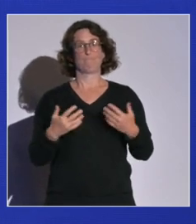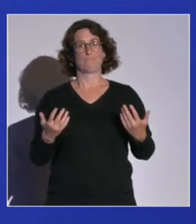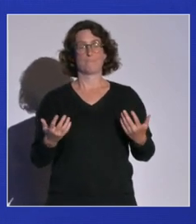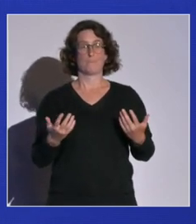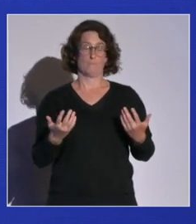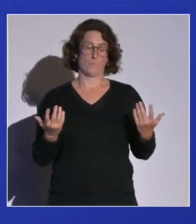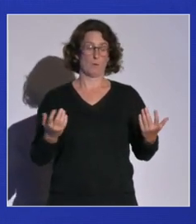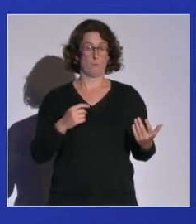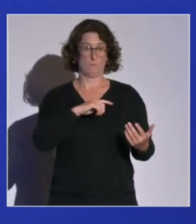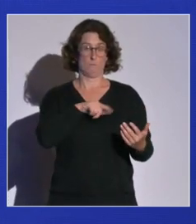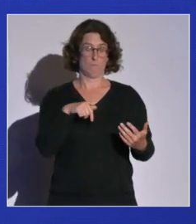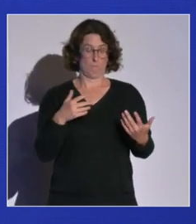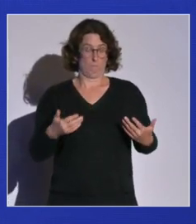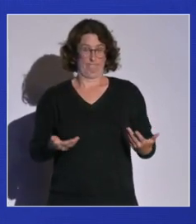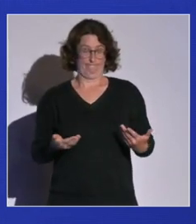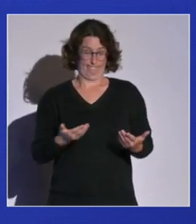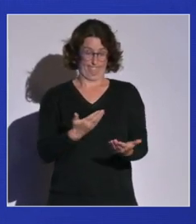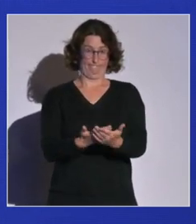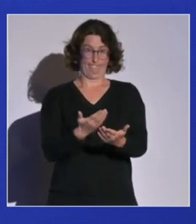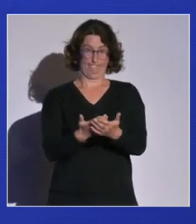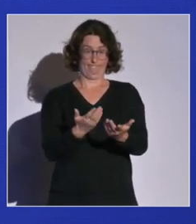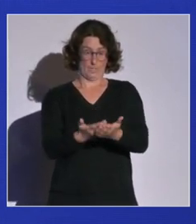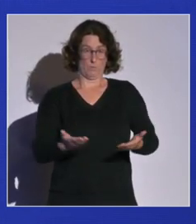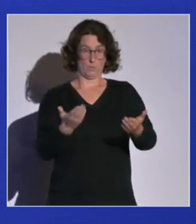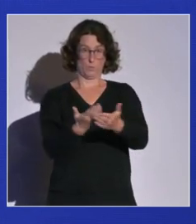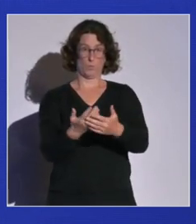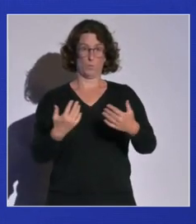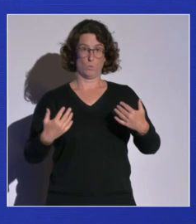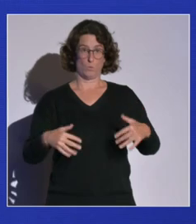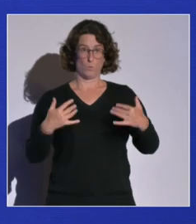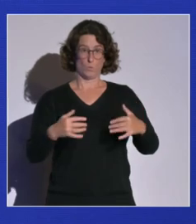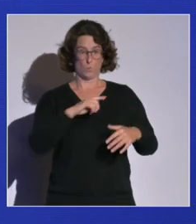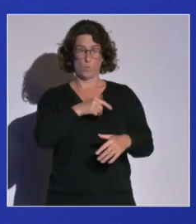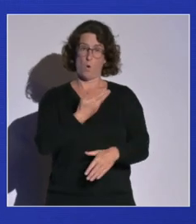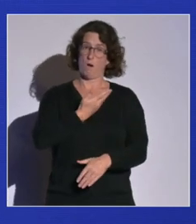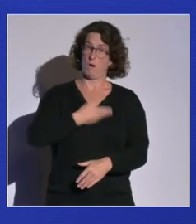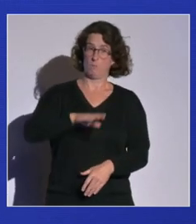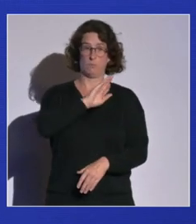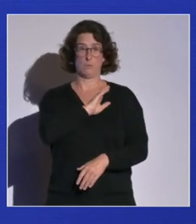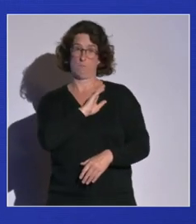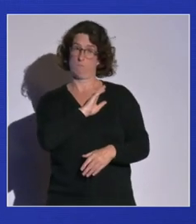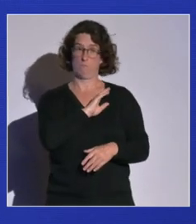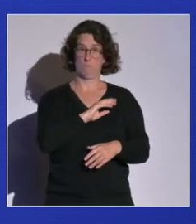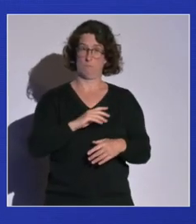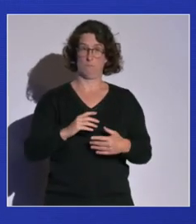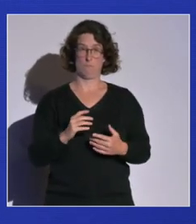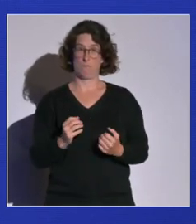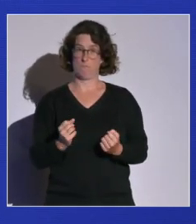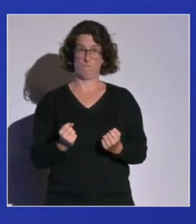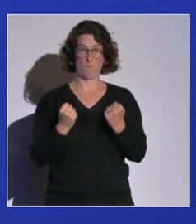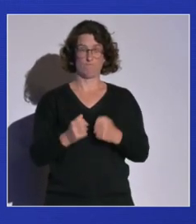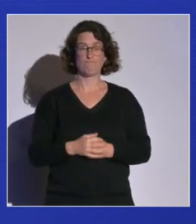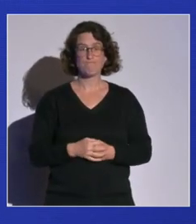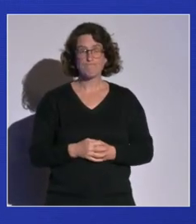Nous sommes devant des responsabilités très importantes. Et puis, quand vous parlez